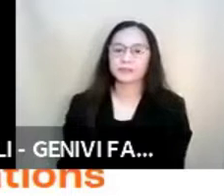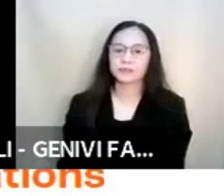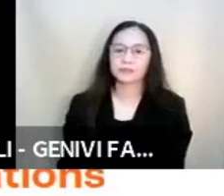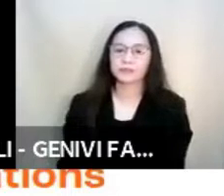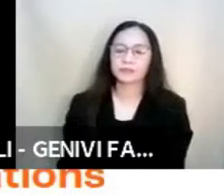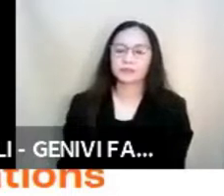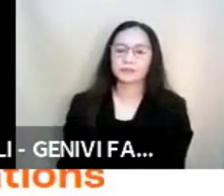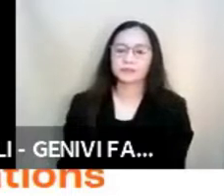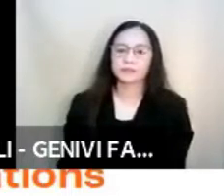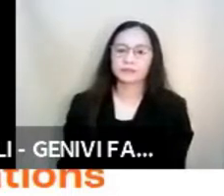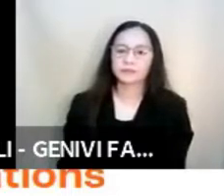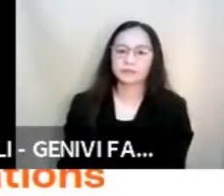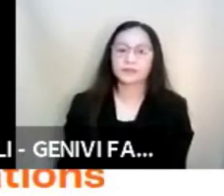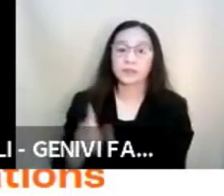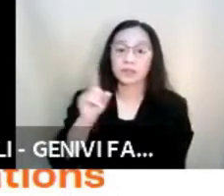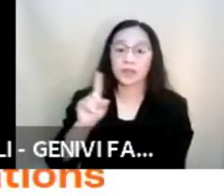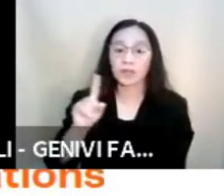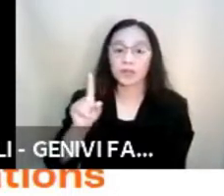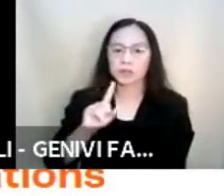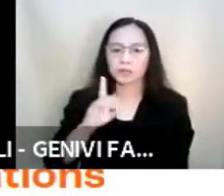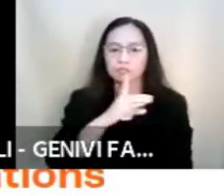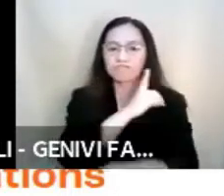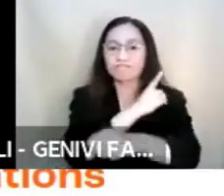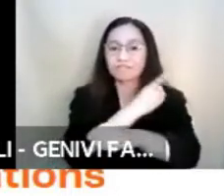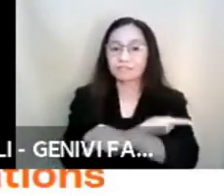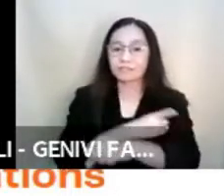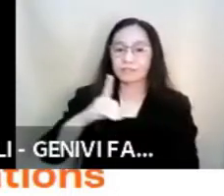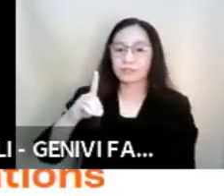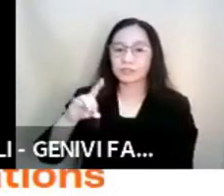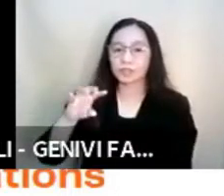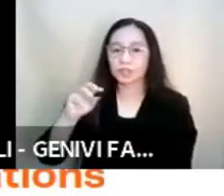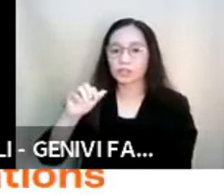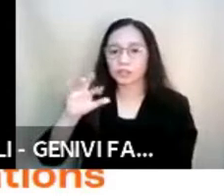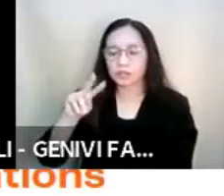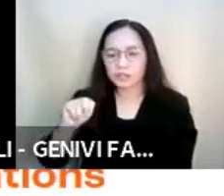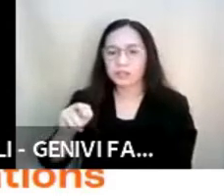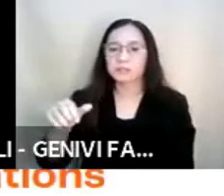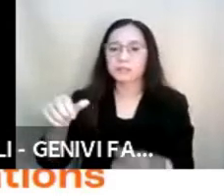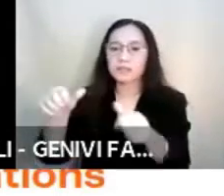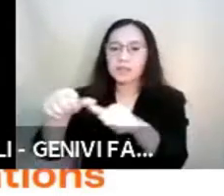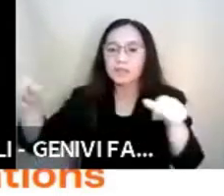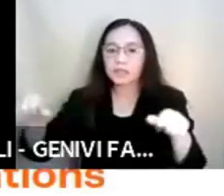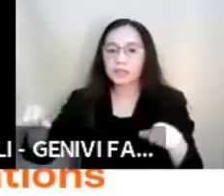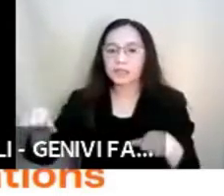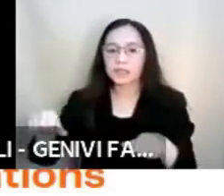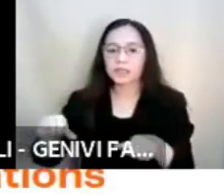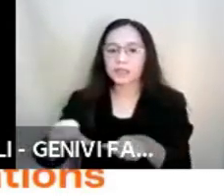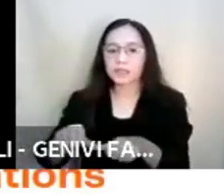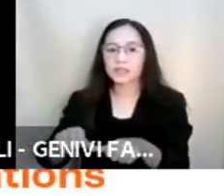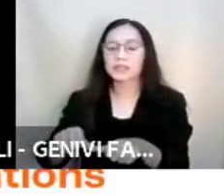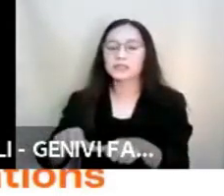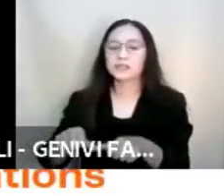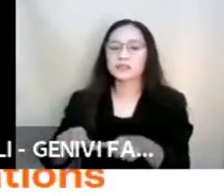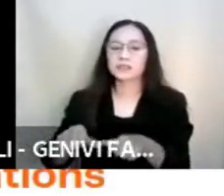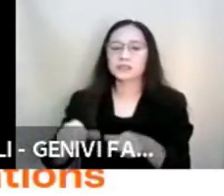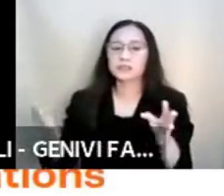So, ano yung mga domains, ano yung mga iba't ibang areas na dapat sinasakop